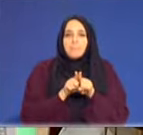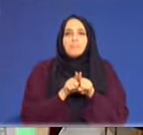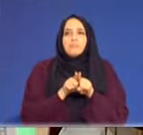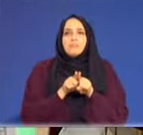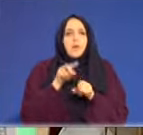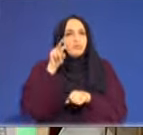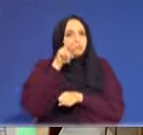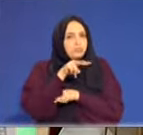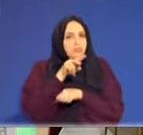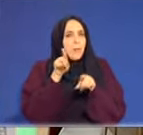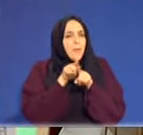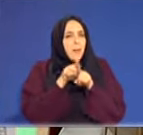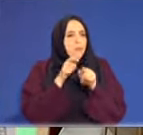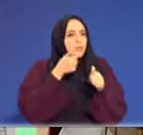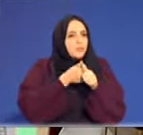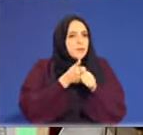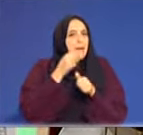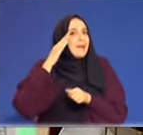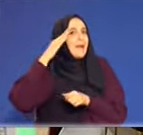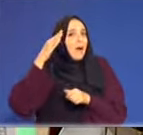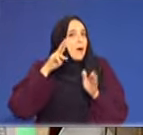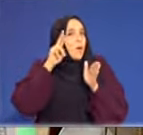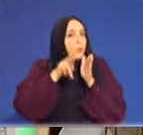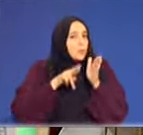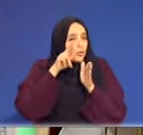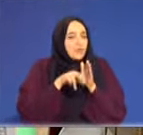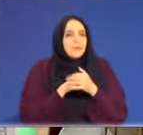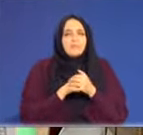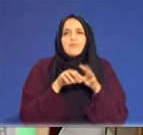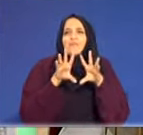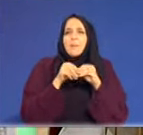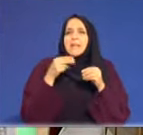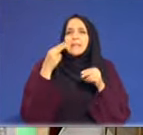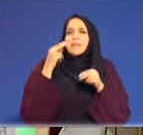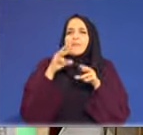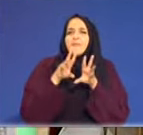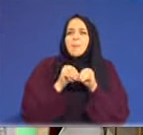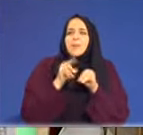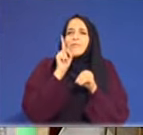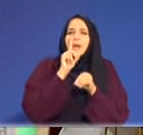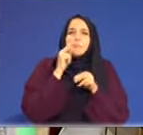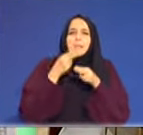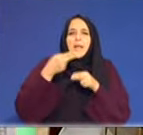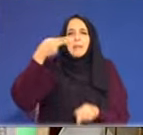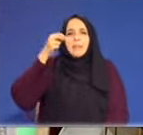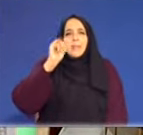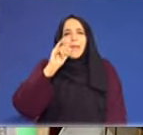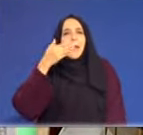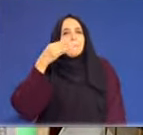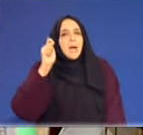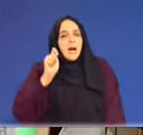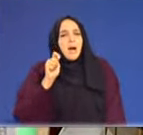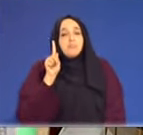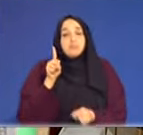ونتابع وتكون متابعة لحالة عائلة نعيمة المهددة بالطرد من بيت